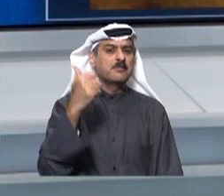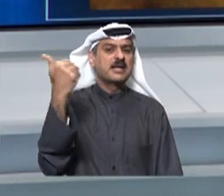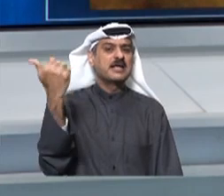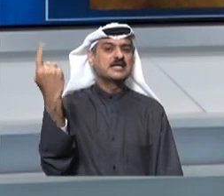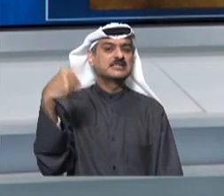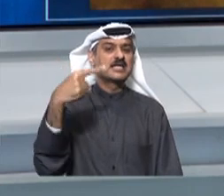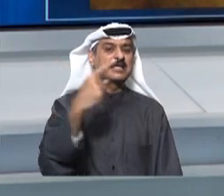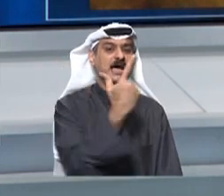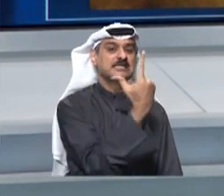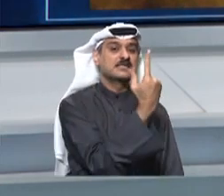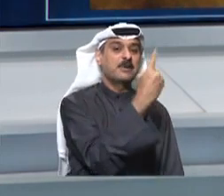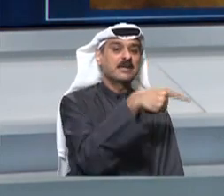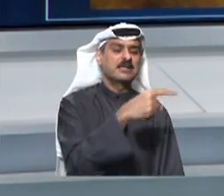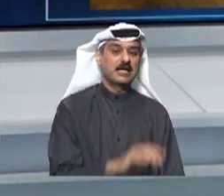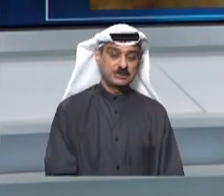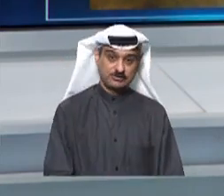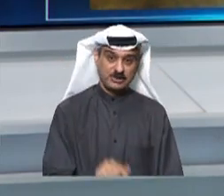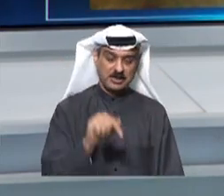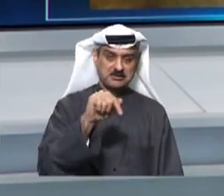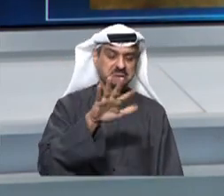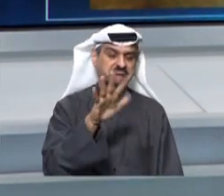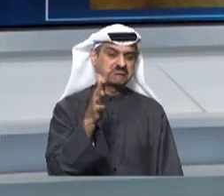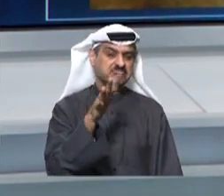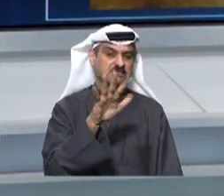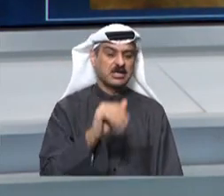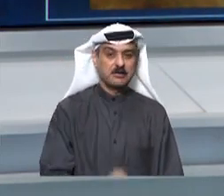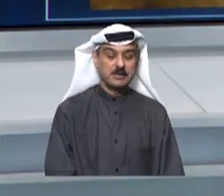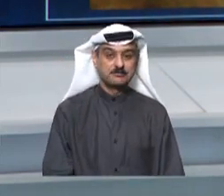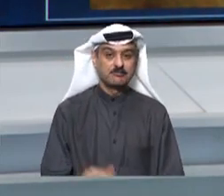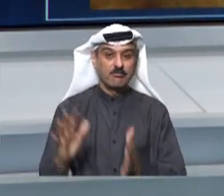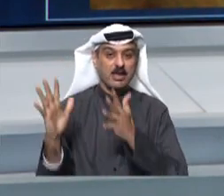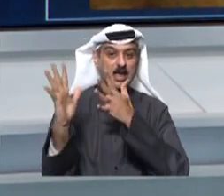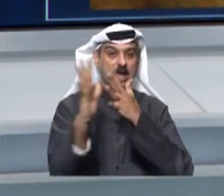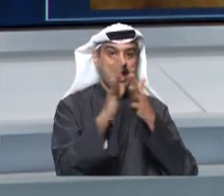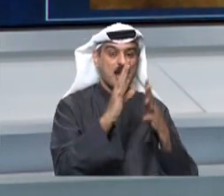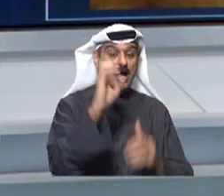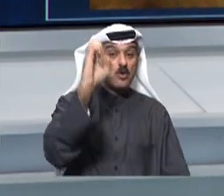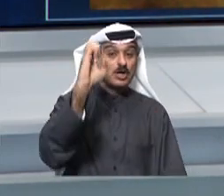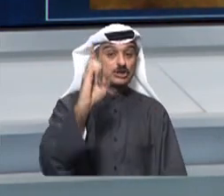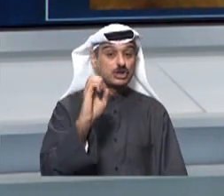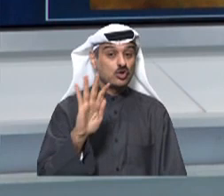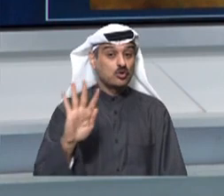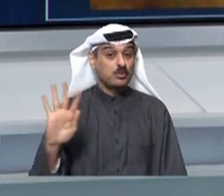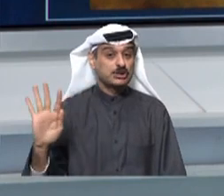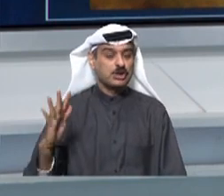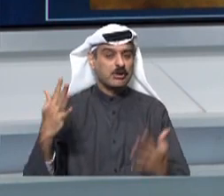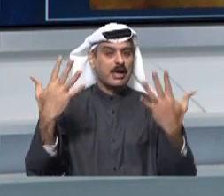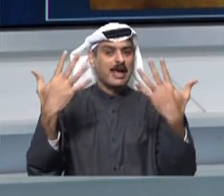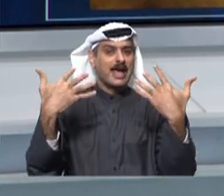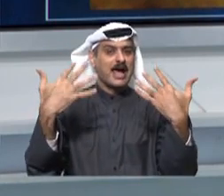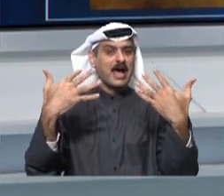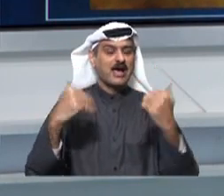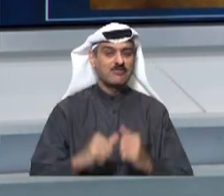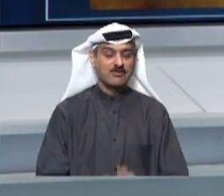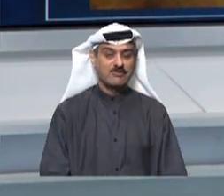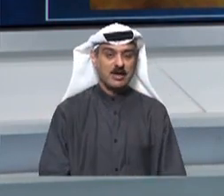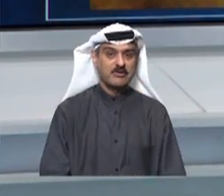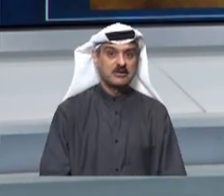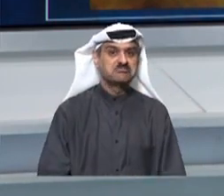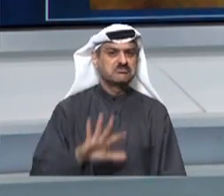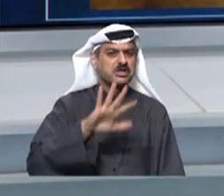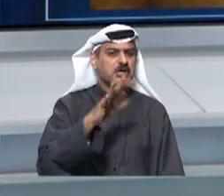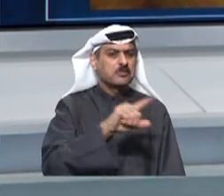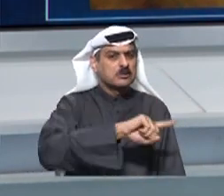إلى 17 و 18 درجة مئوية. هواء راح يكون جنوبي شرقي خفيف إلى معتدل السرعة، وقد ينشط على